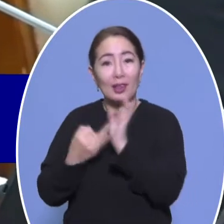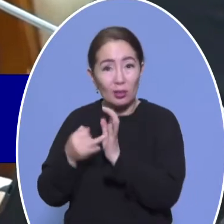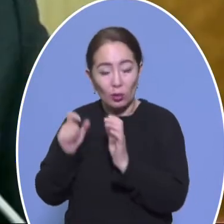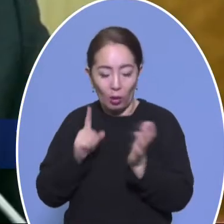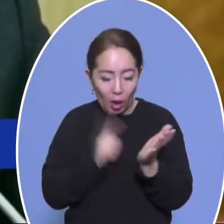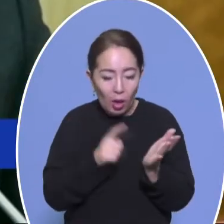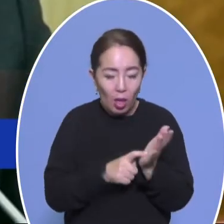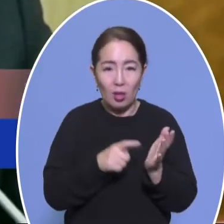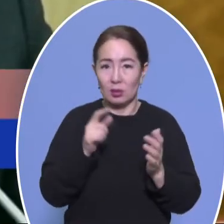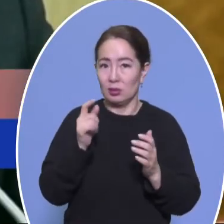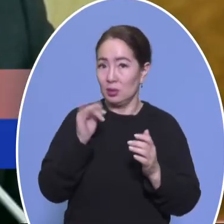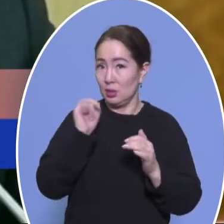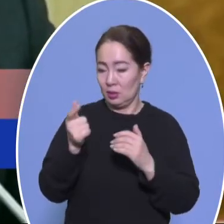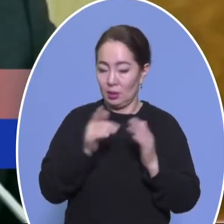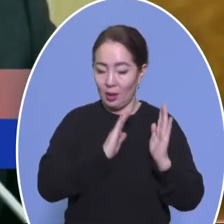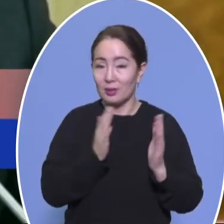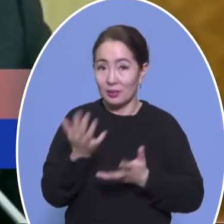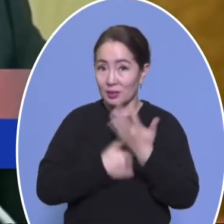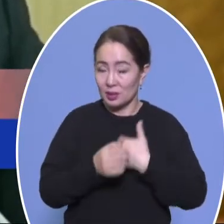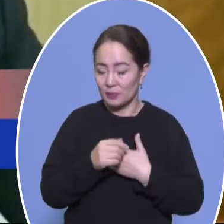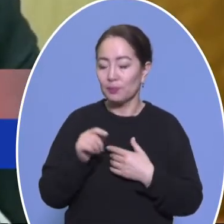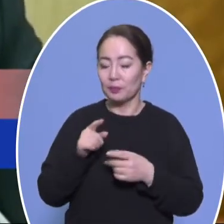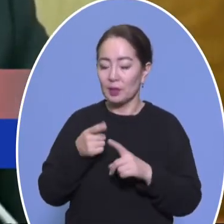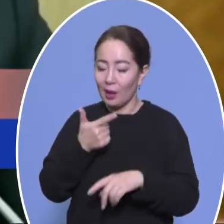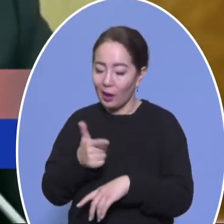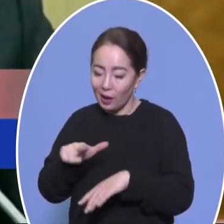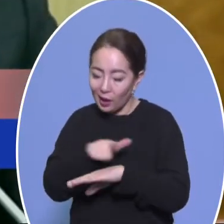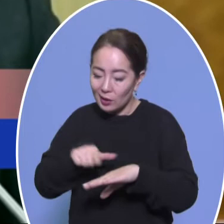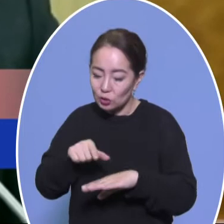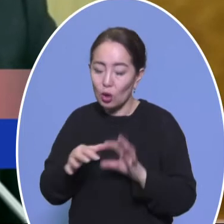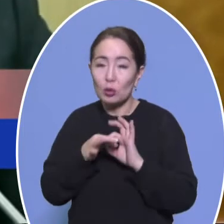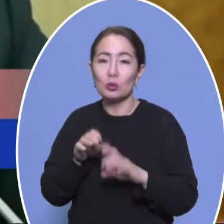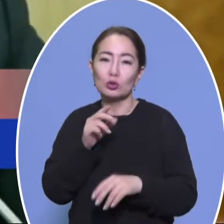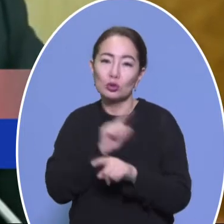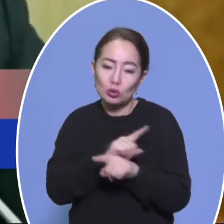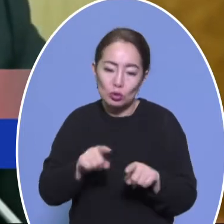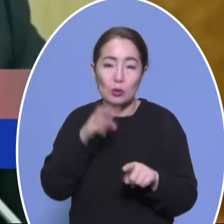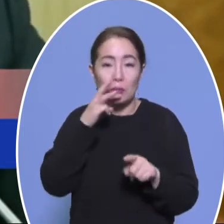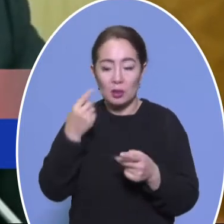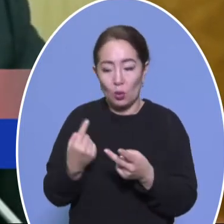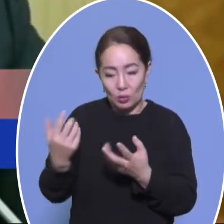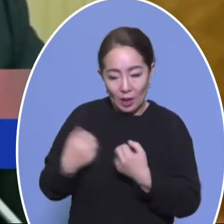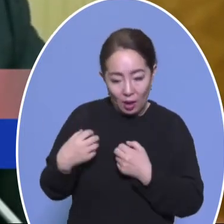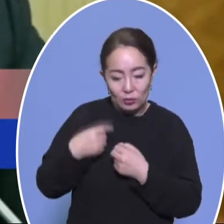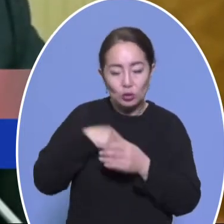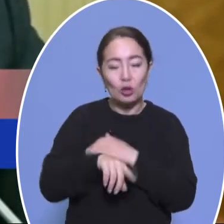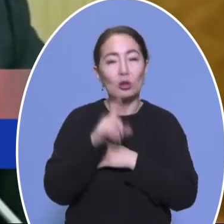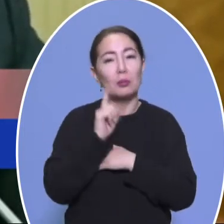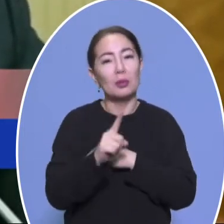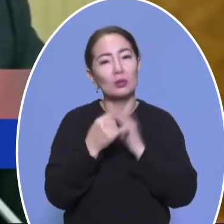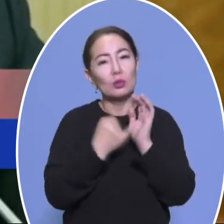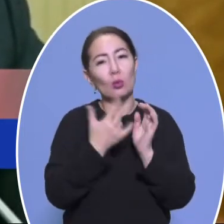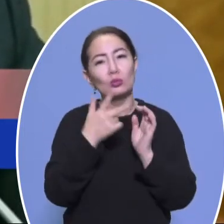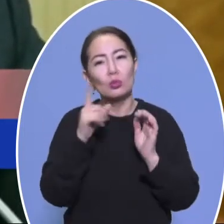2,942,777 одоо юм хандалт гарсан байгаа. За тэгээ бид бүхэн бол газрын зөрчил мэдээлэх бас энэ үйлчлэгийг хүлээн авч байгаа. Энд бол